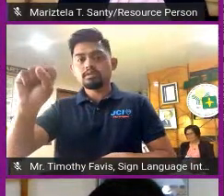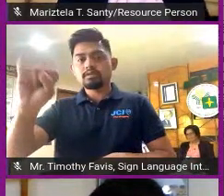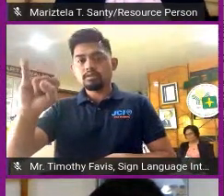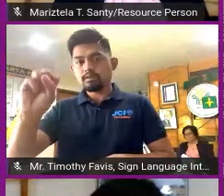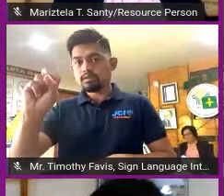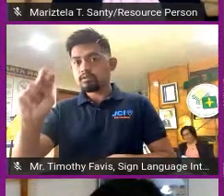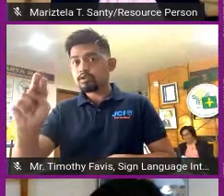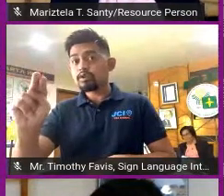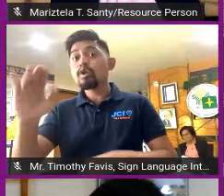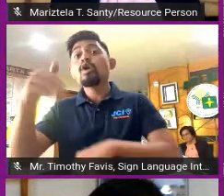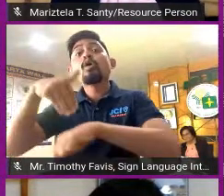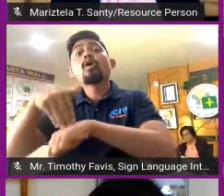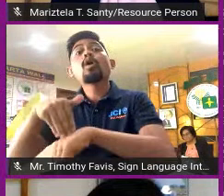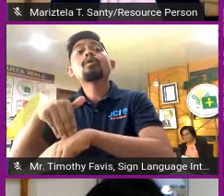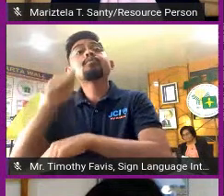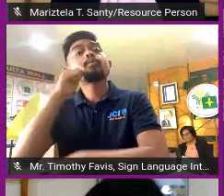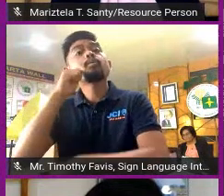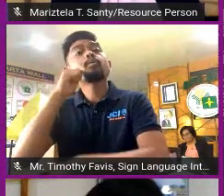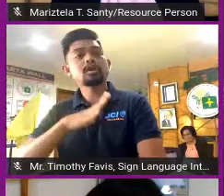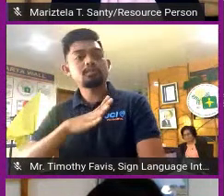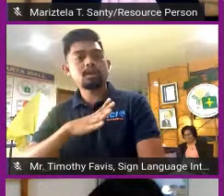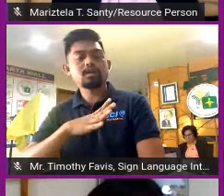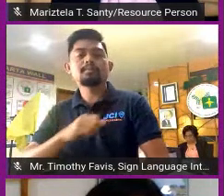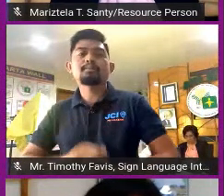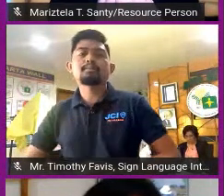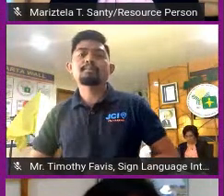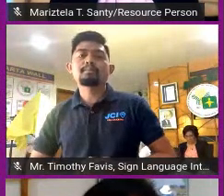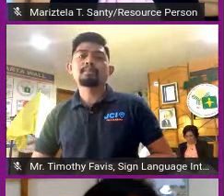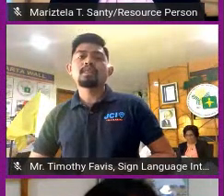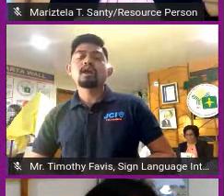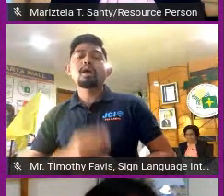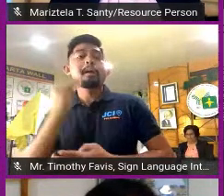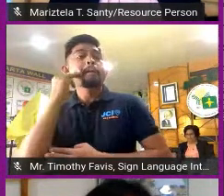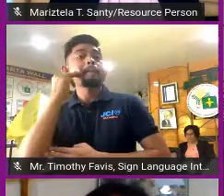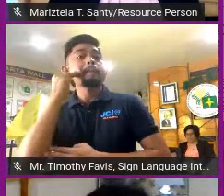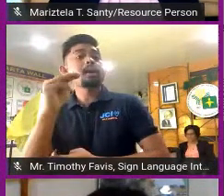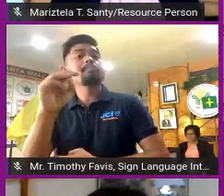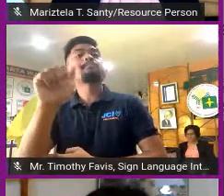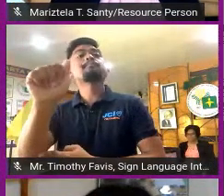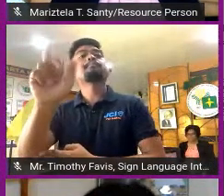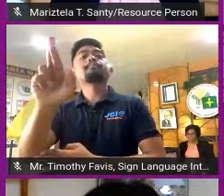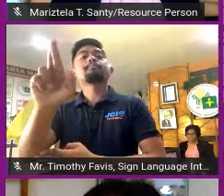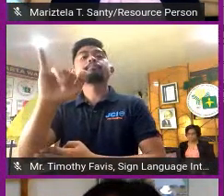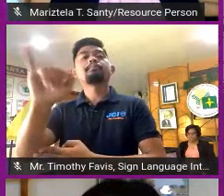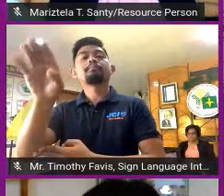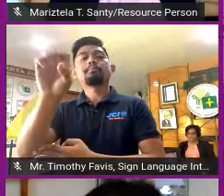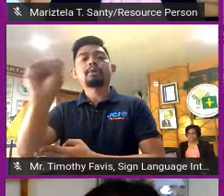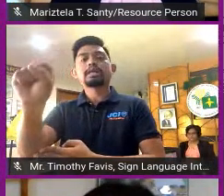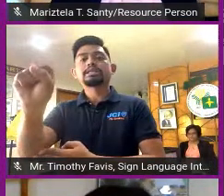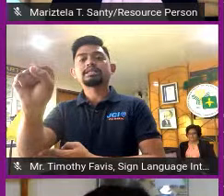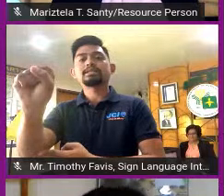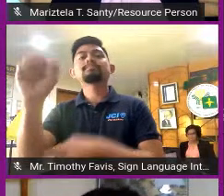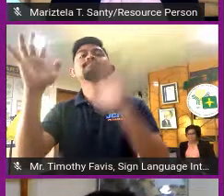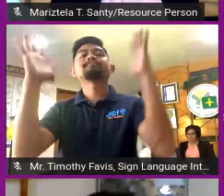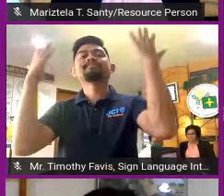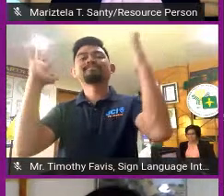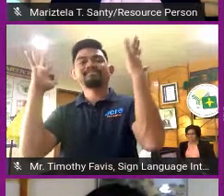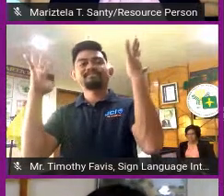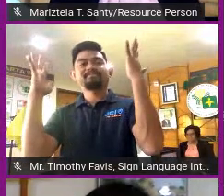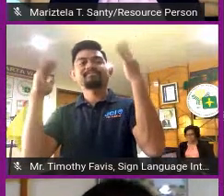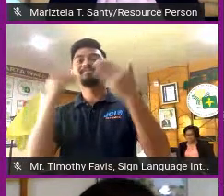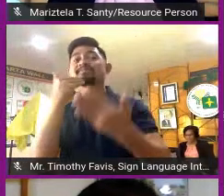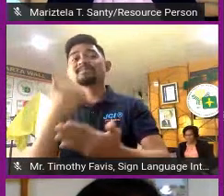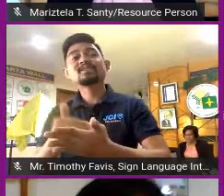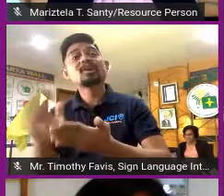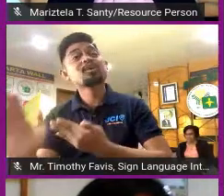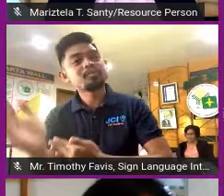Philippine Commission on Women. Walang iba po, kundi si Ma'am Maristella T. Santi. Good morning, Ma'am. And